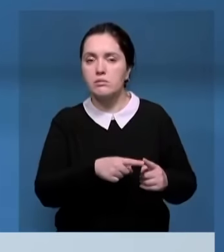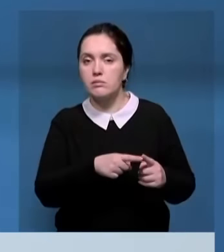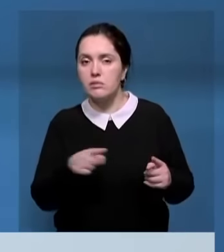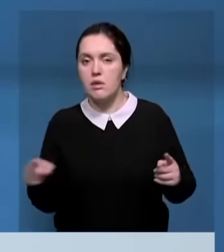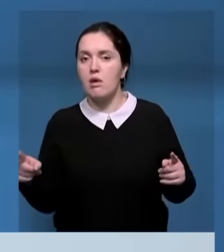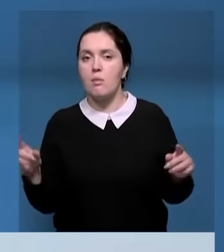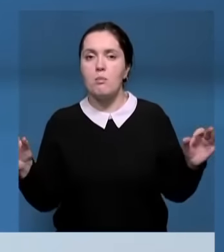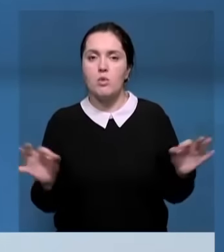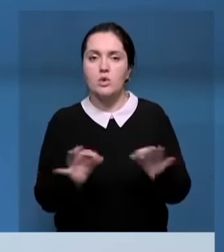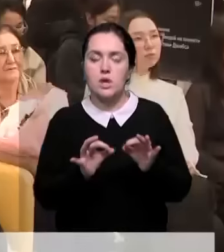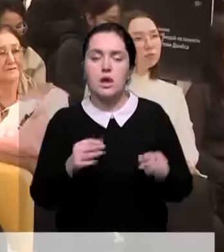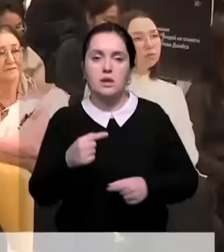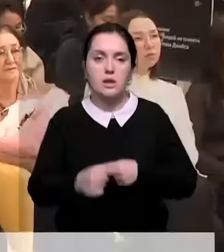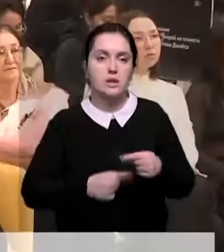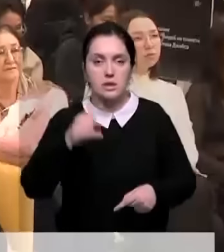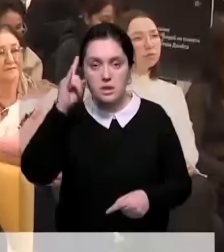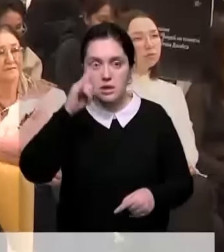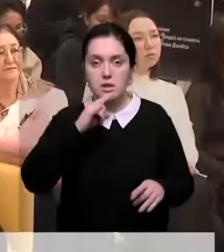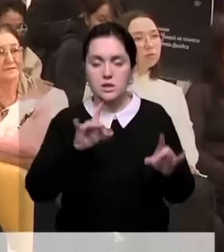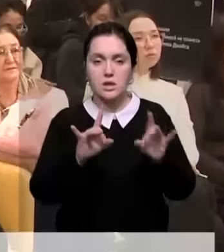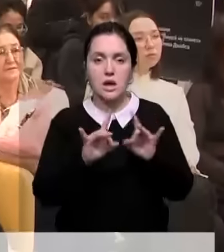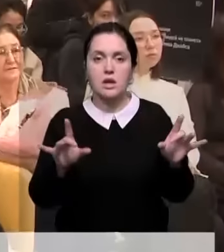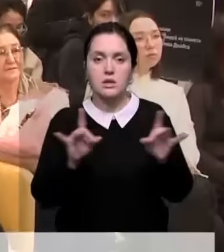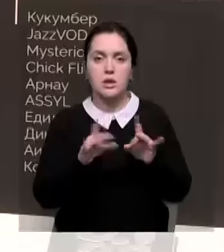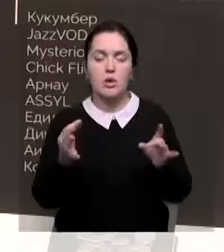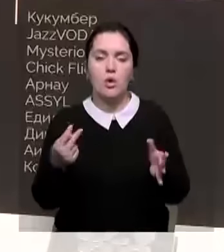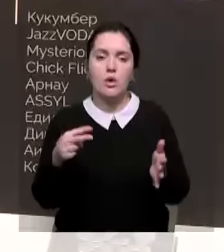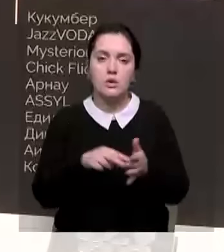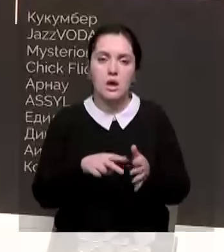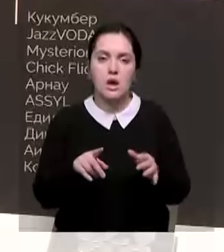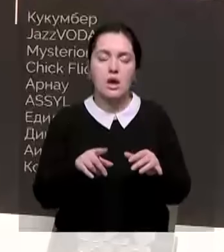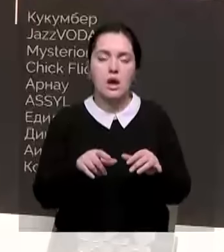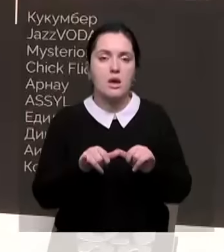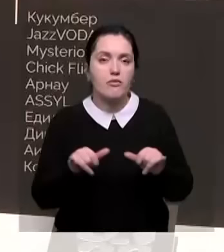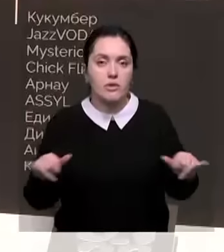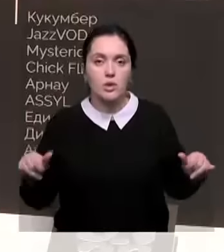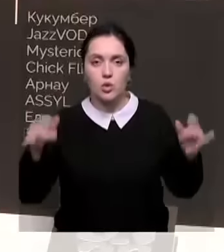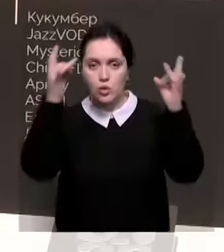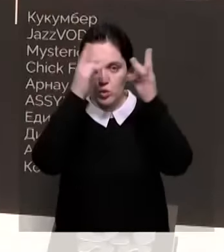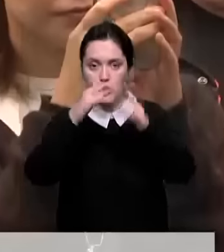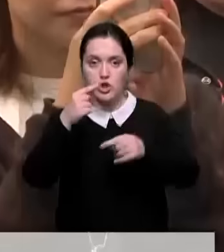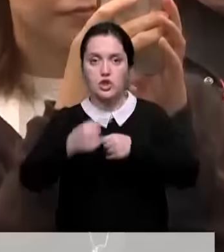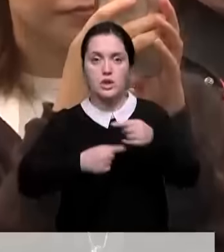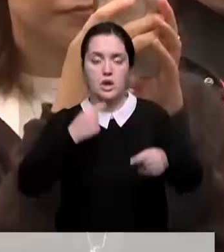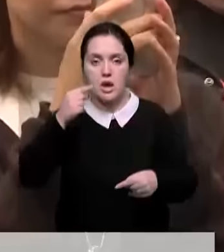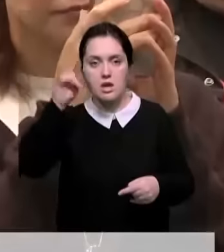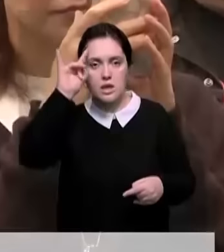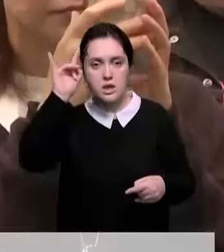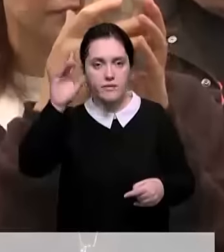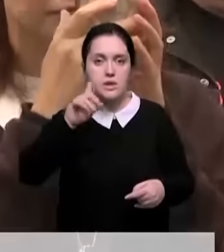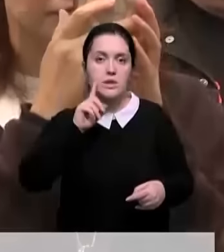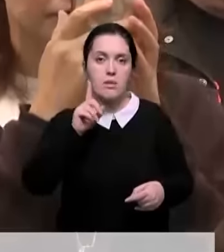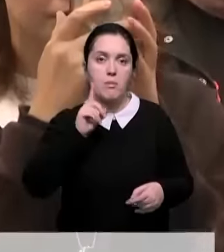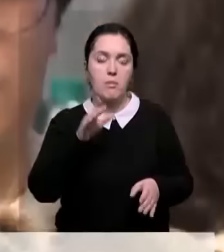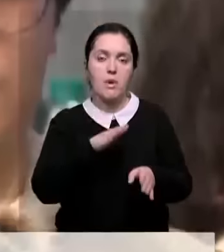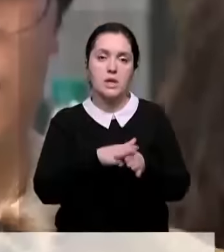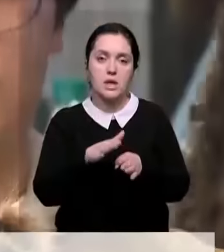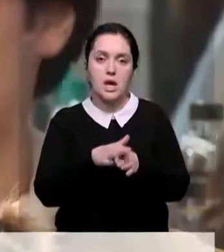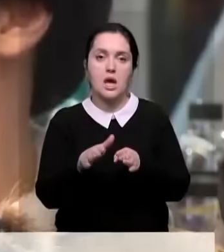более 30 лет музыкального наследия Казахстана. Рассказывает о становлении и развитии культуры через творчество